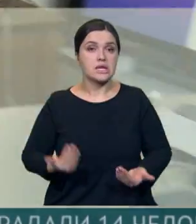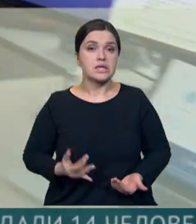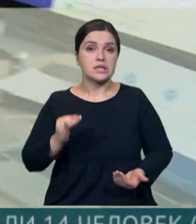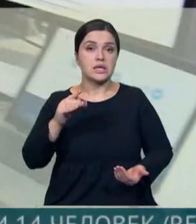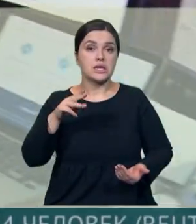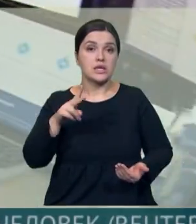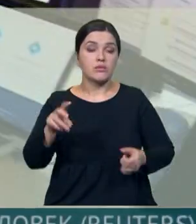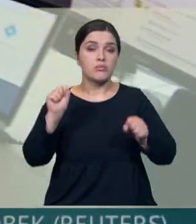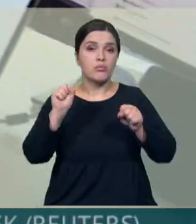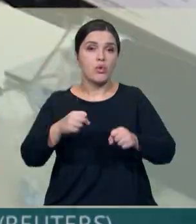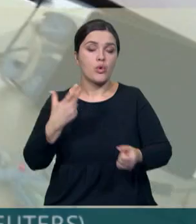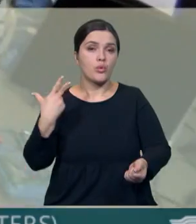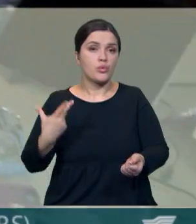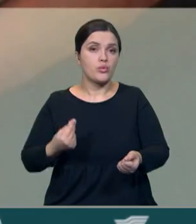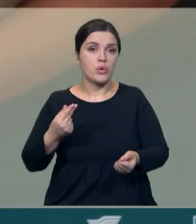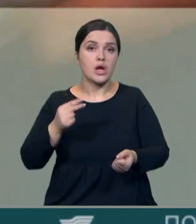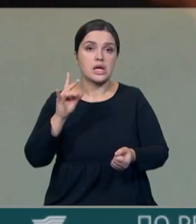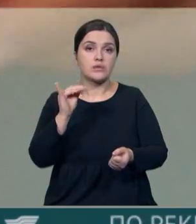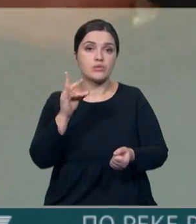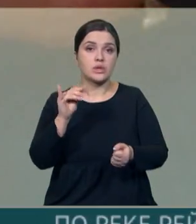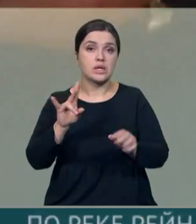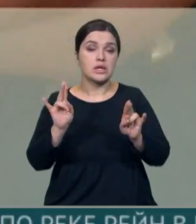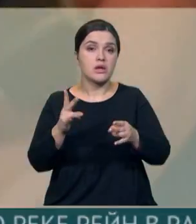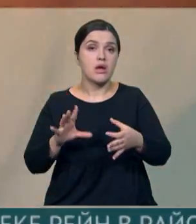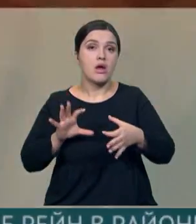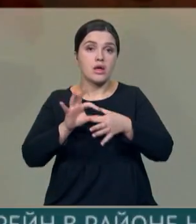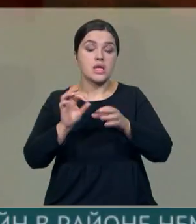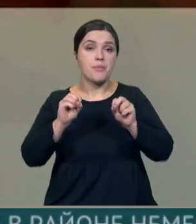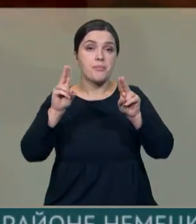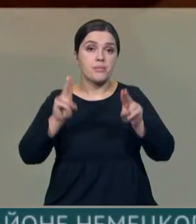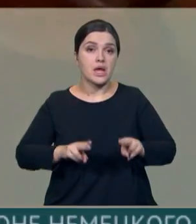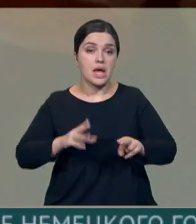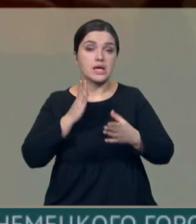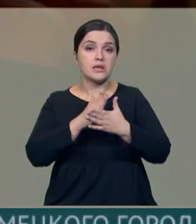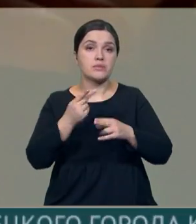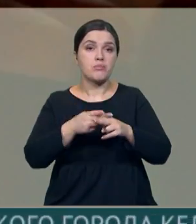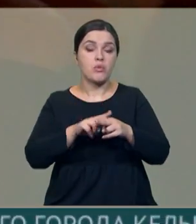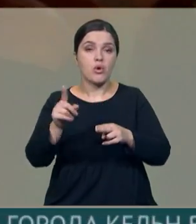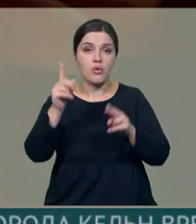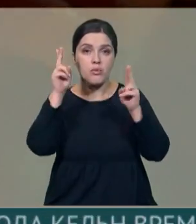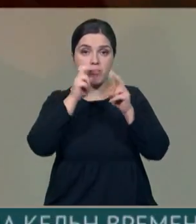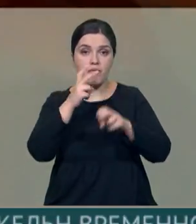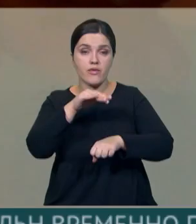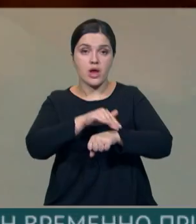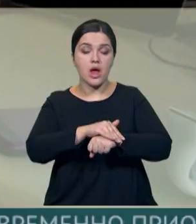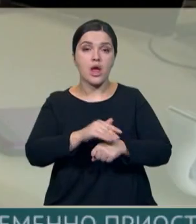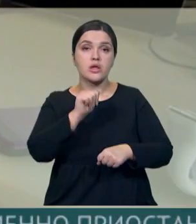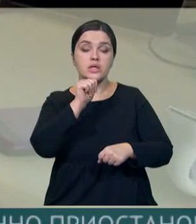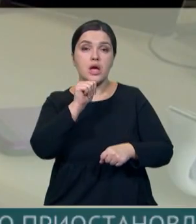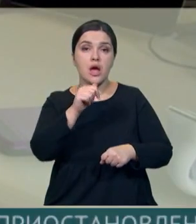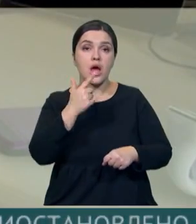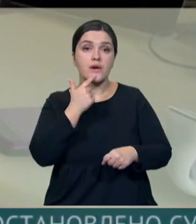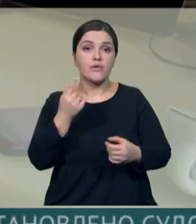пациентам обойтись без инъекции инсулина. Аппарат, подключаясь к специальной помпе, регистрирует уровень глюкозы в крови и при необходимости